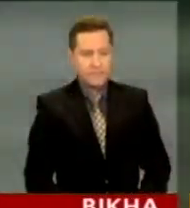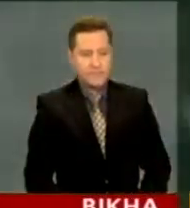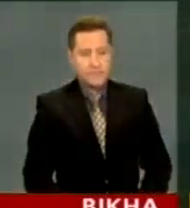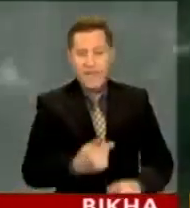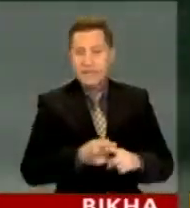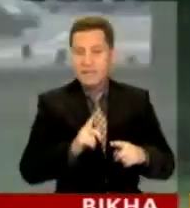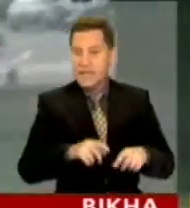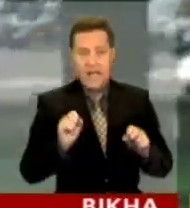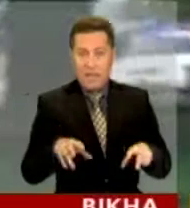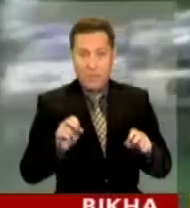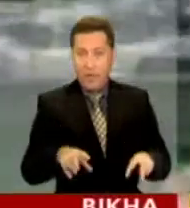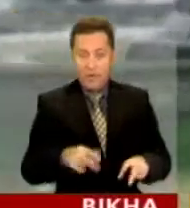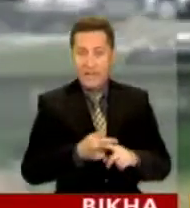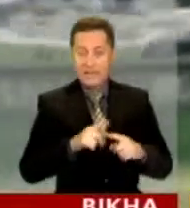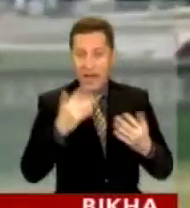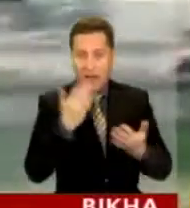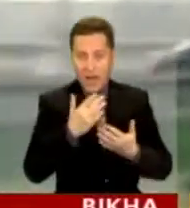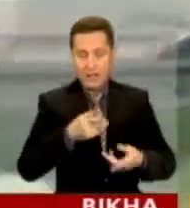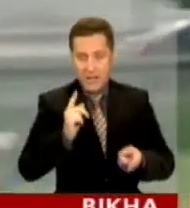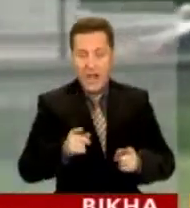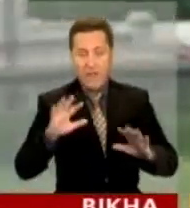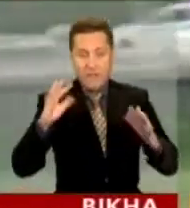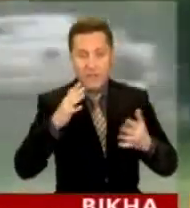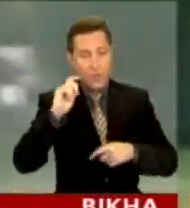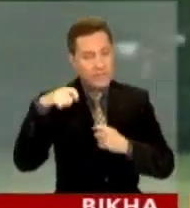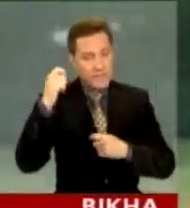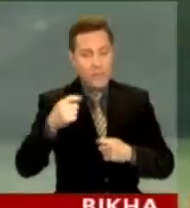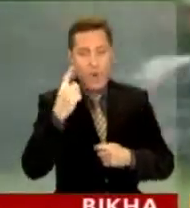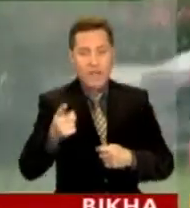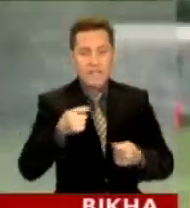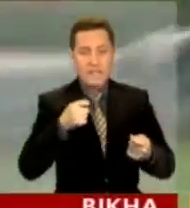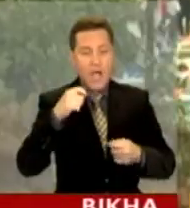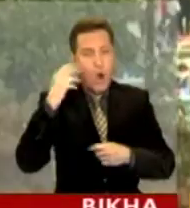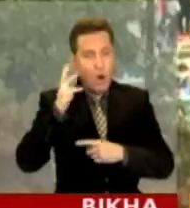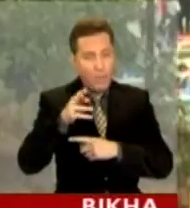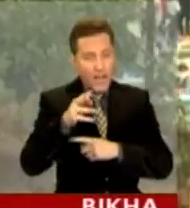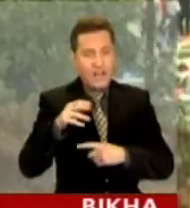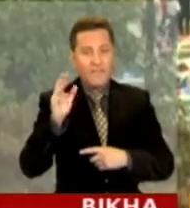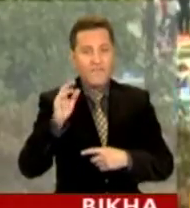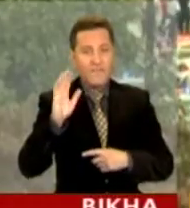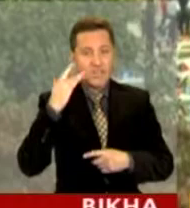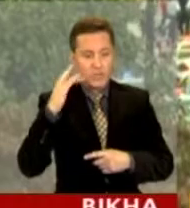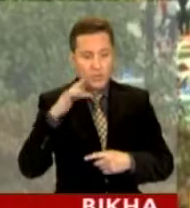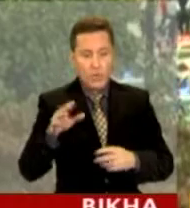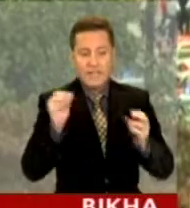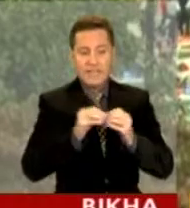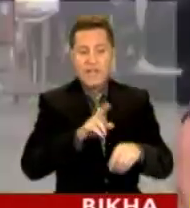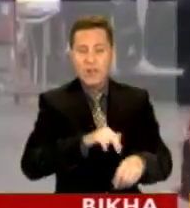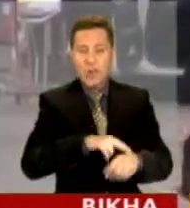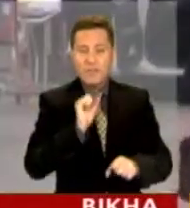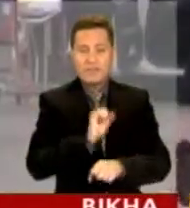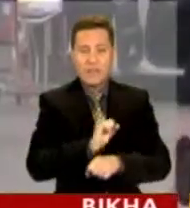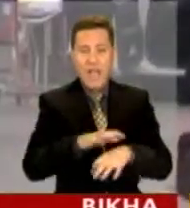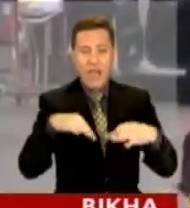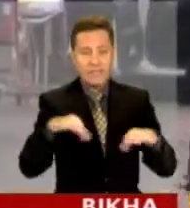Це не голівудський бойовик, це кадри, які випадково зафільмував один із парламентських операторів у Вашингтоні. Десятки копів спиняють автівку, нею